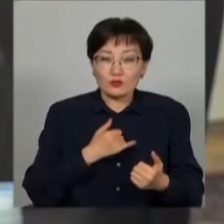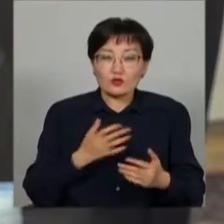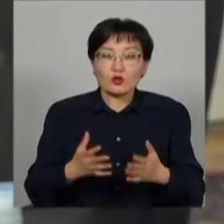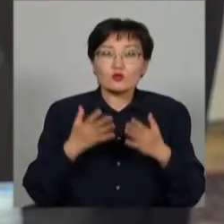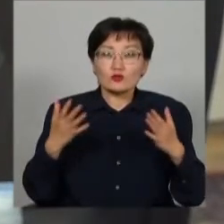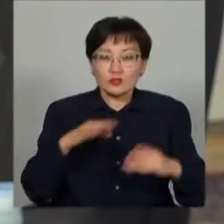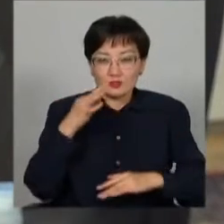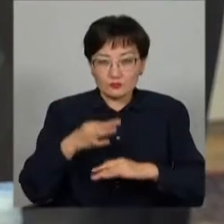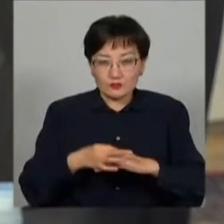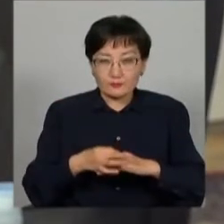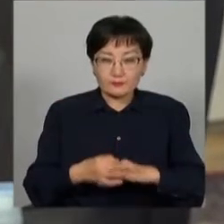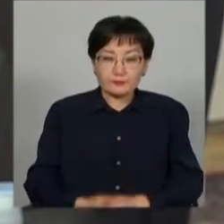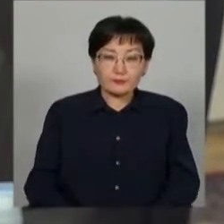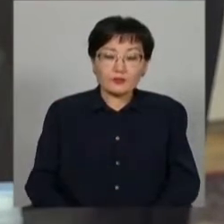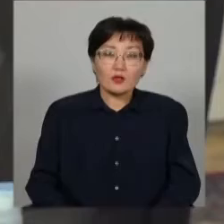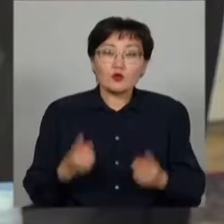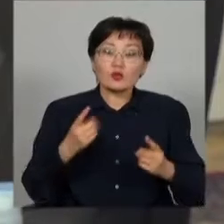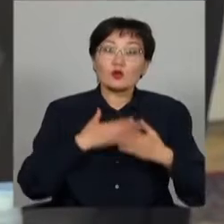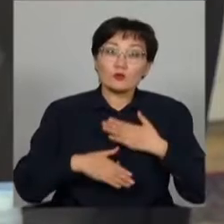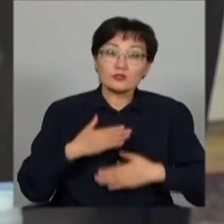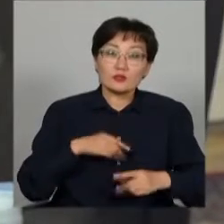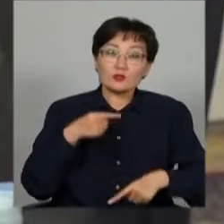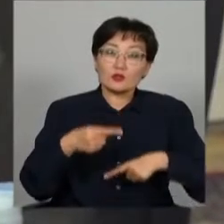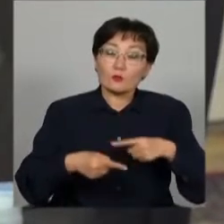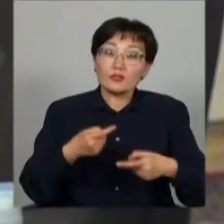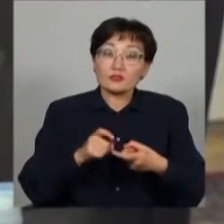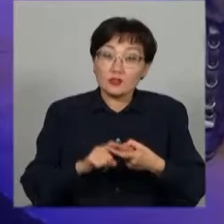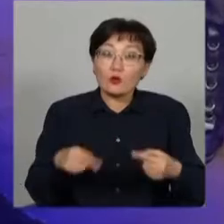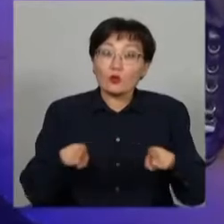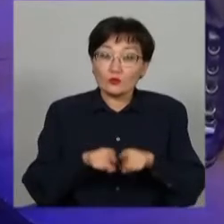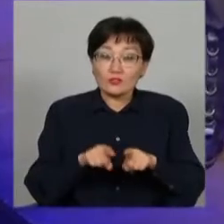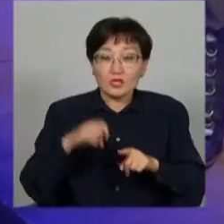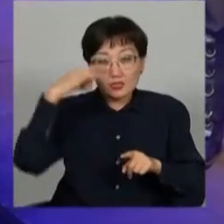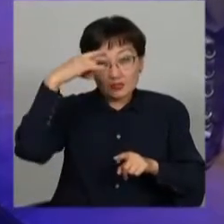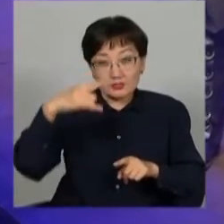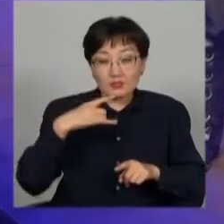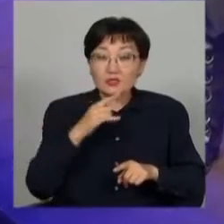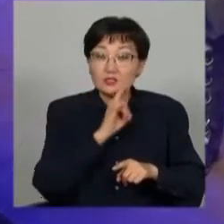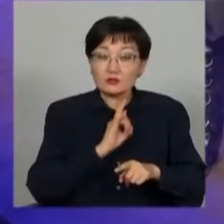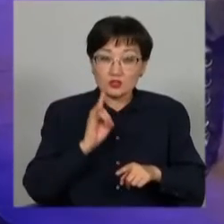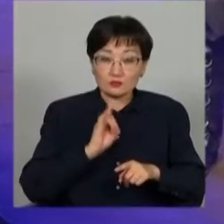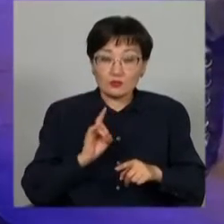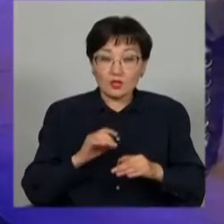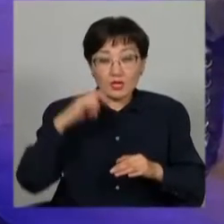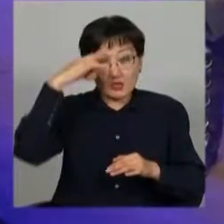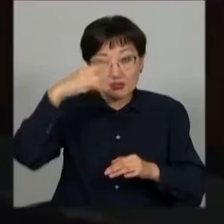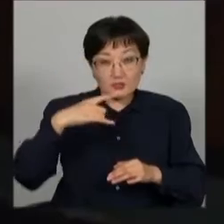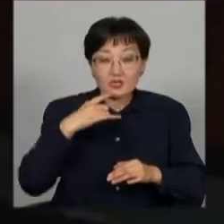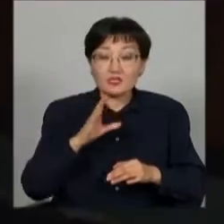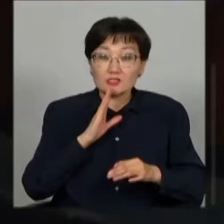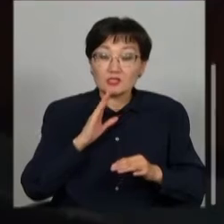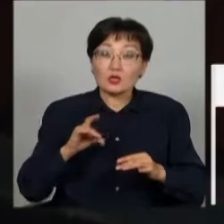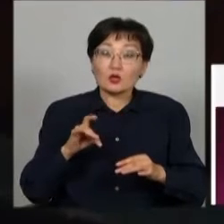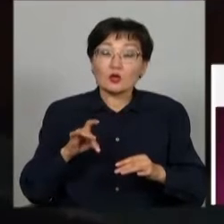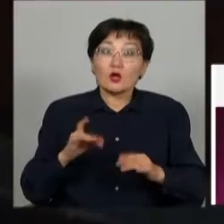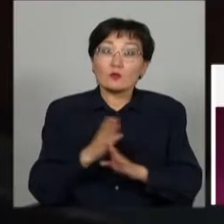сын және үлкен мәртебе, үлкен қуаныш. Ұрпақ сабақтастығы деген осы. Қазақ келіншегінің, қазақ қызының рөлі.